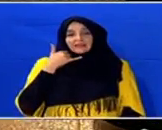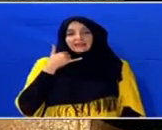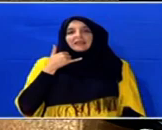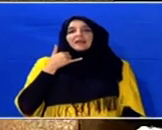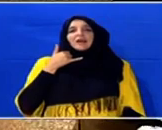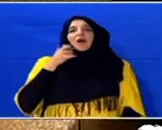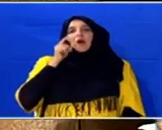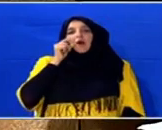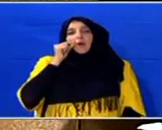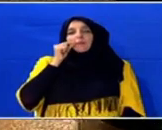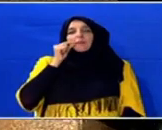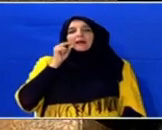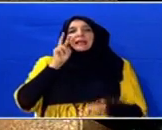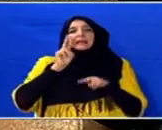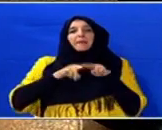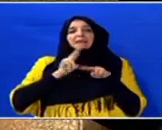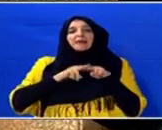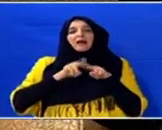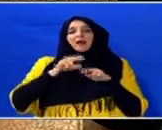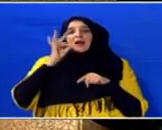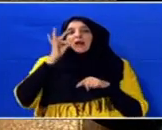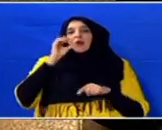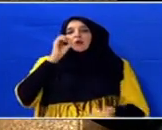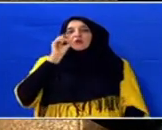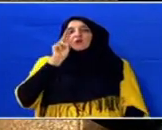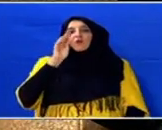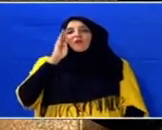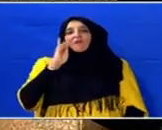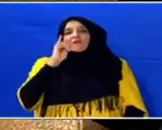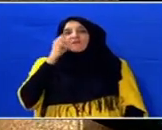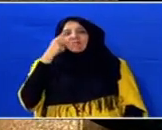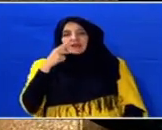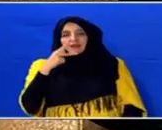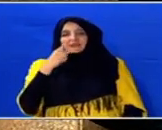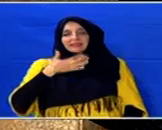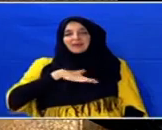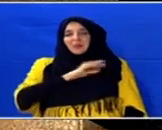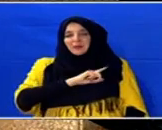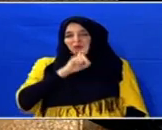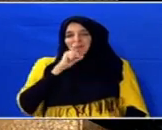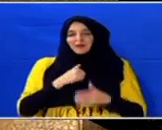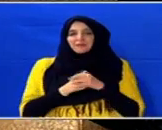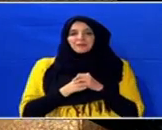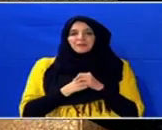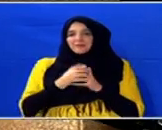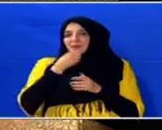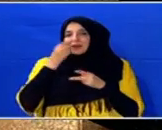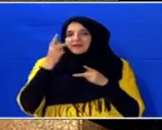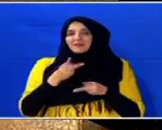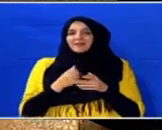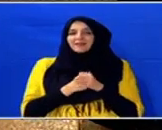تبسة. السلام عليكم. السلام عليكم. مرحبا بك خويا توفيق. الله يسلمك. ناس